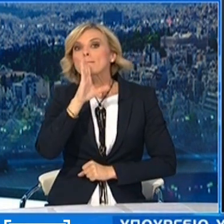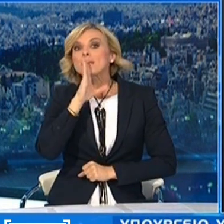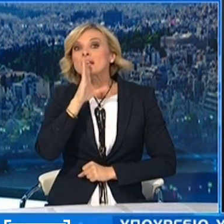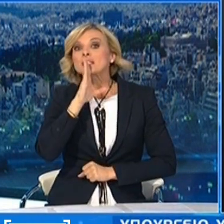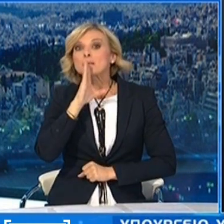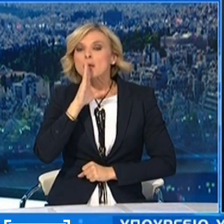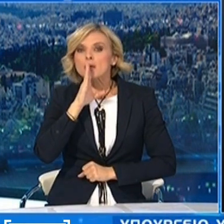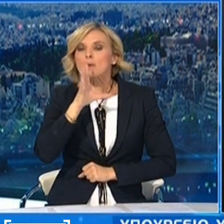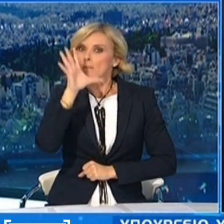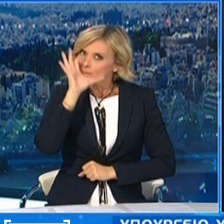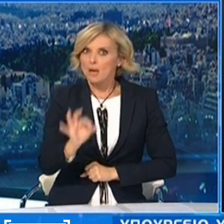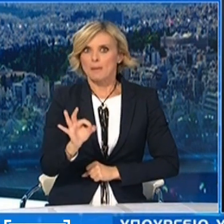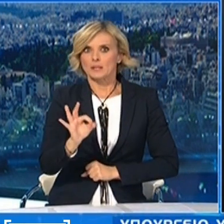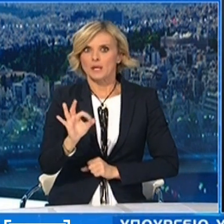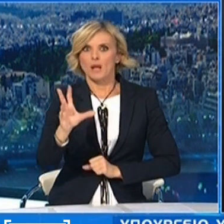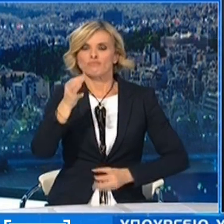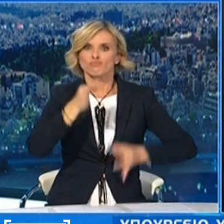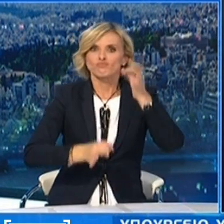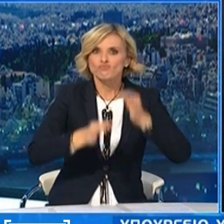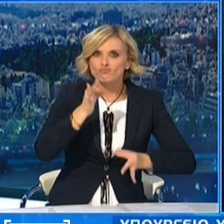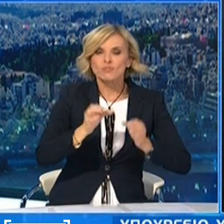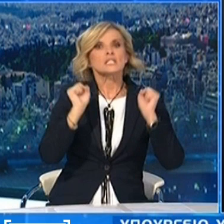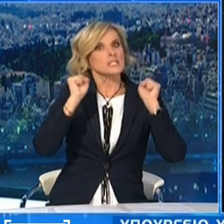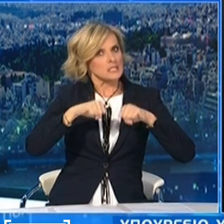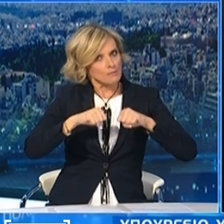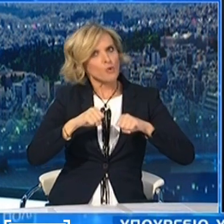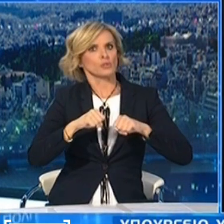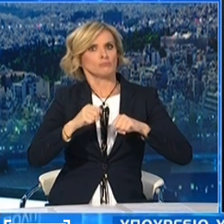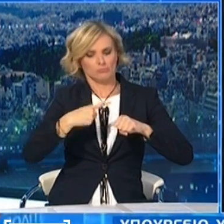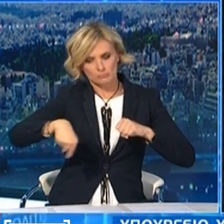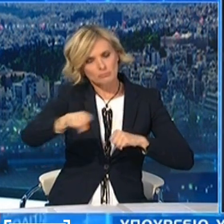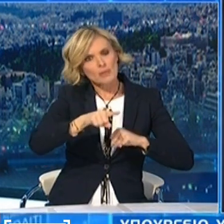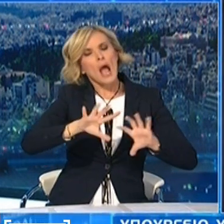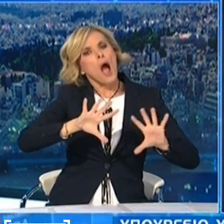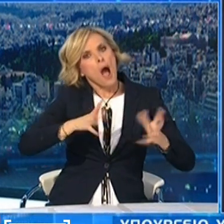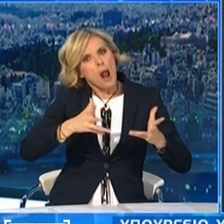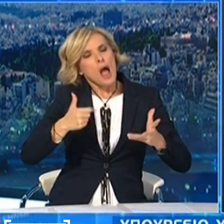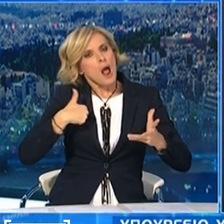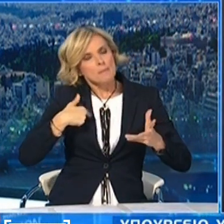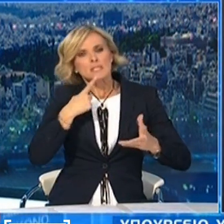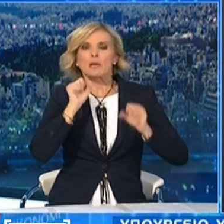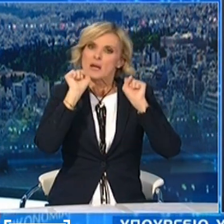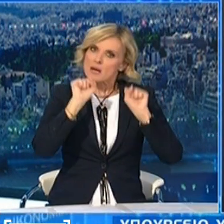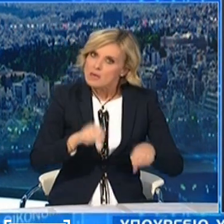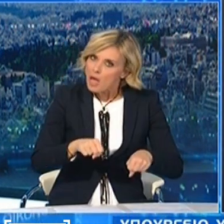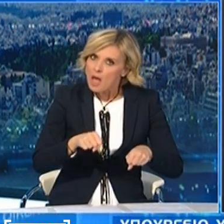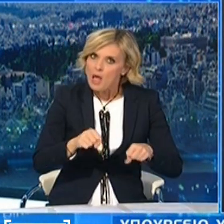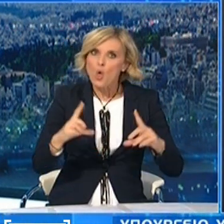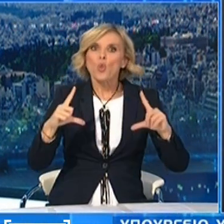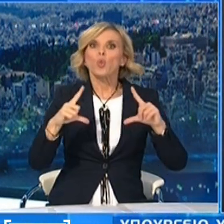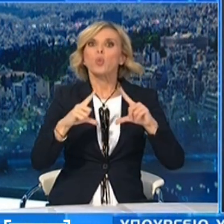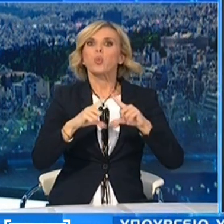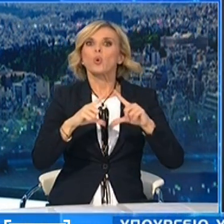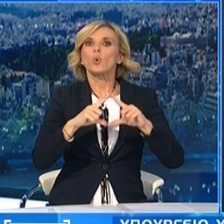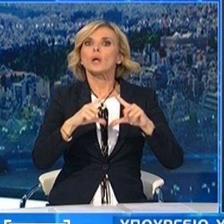πραγματικά ολοκληρώθηκε η διαβούλευση και με τους όποιους μικρούς ενδιασμούς, πιλωτικά, η Επιτροπή έδωσε το